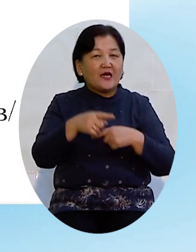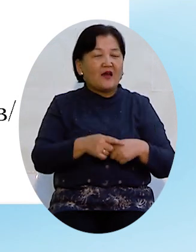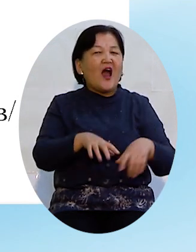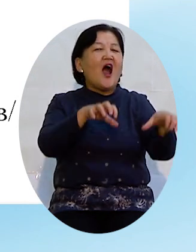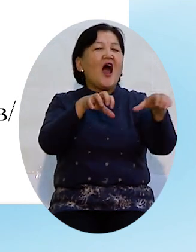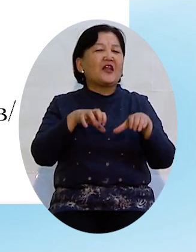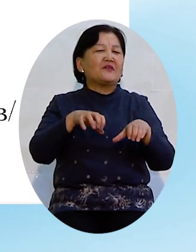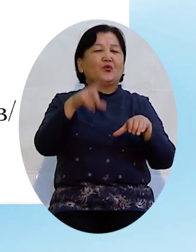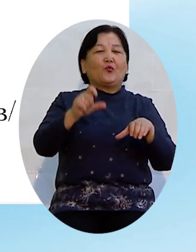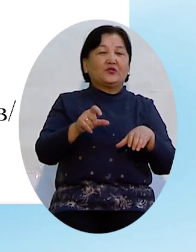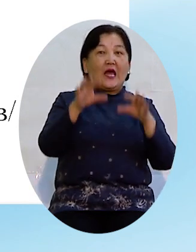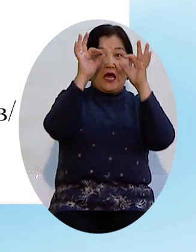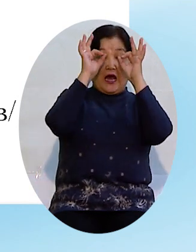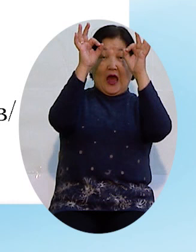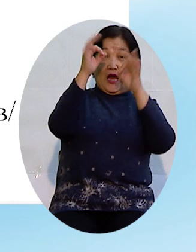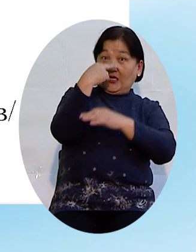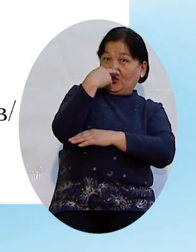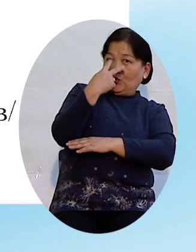улс гайхаж гүцүү.